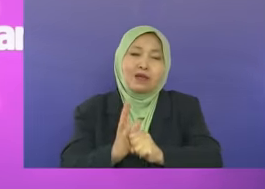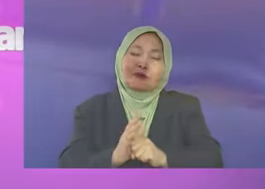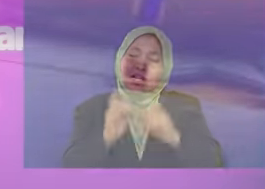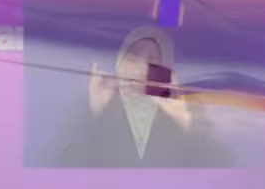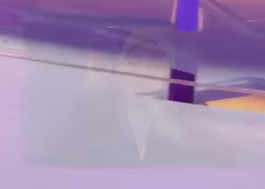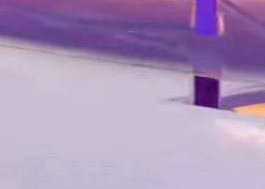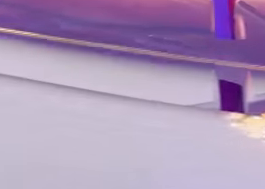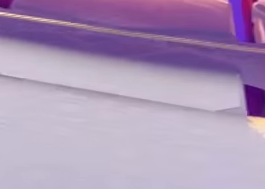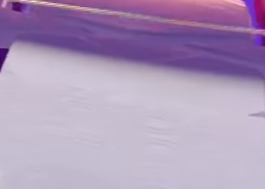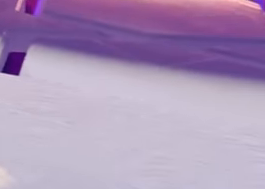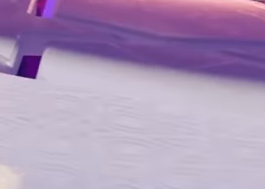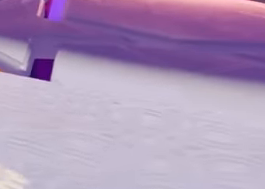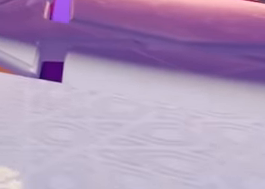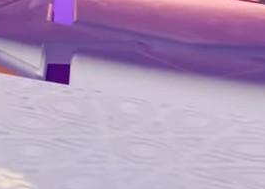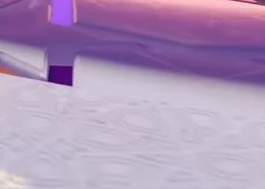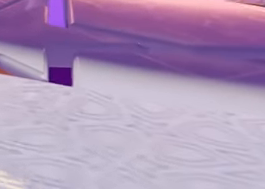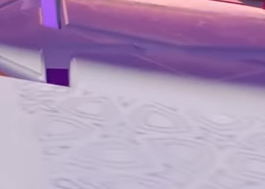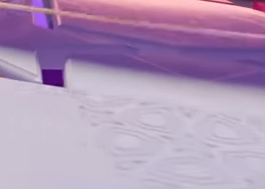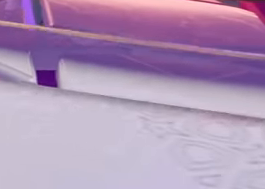Allah